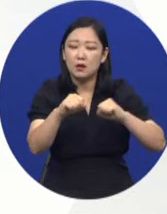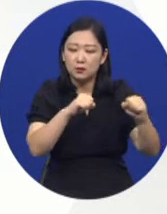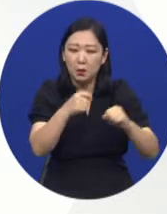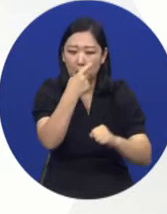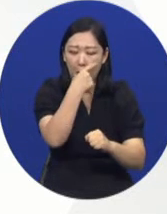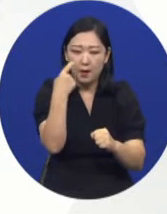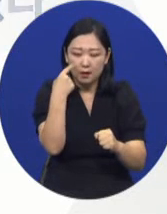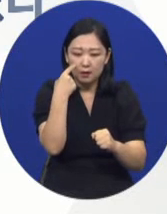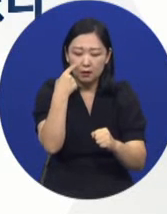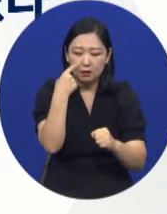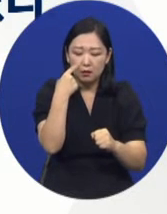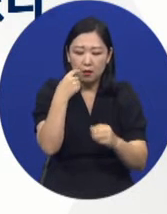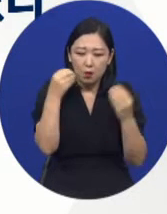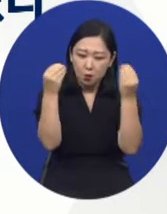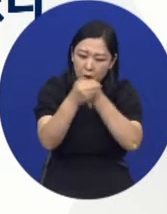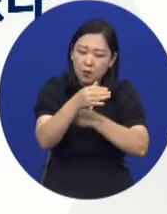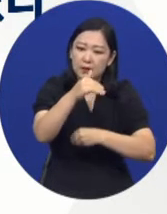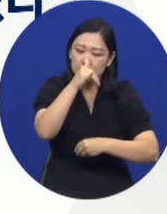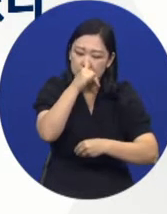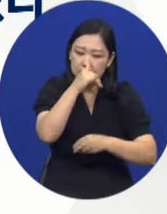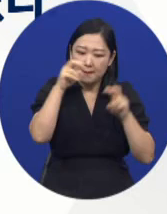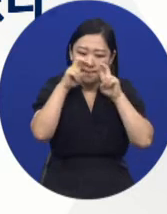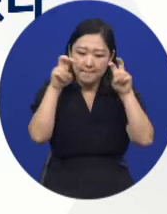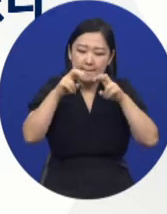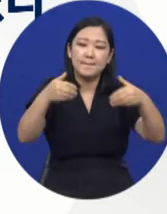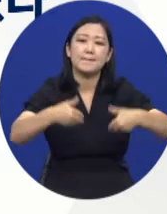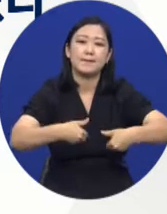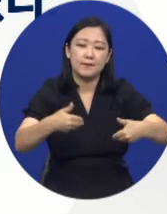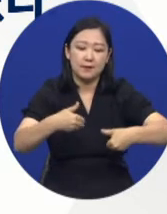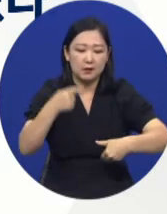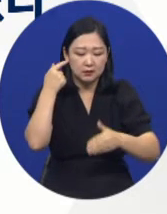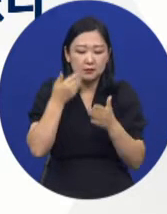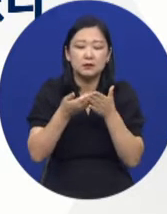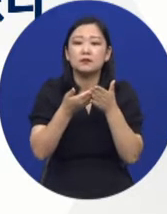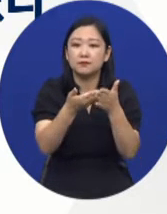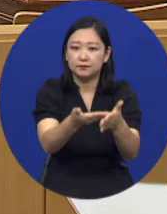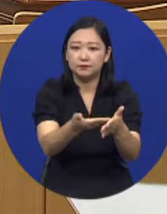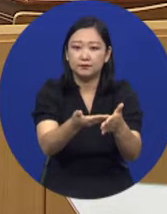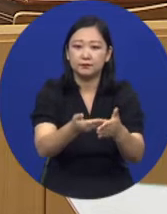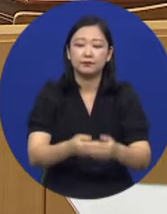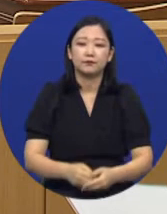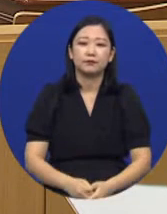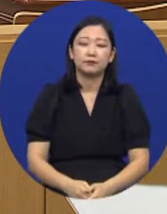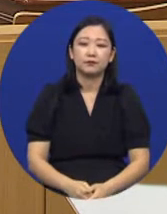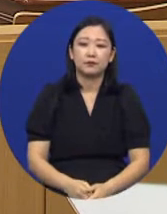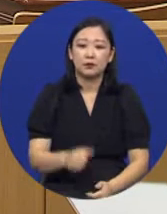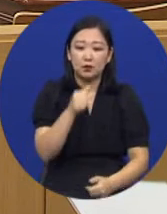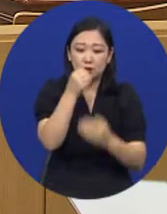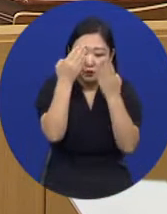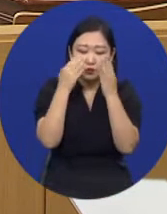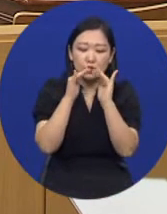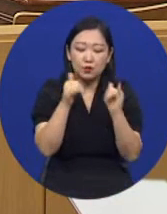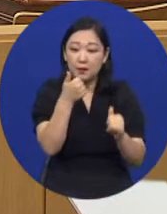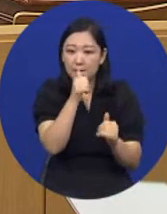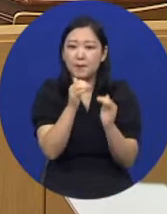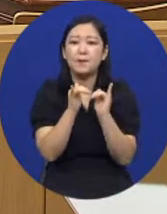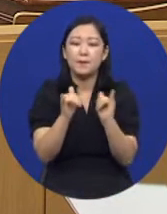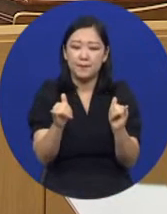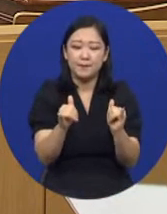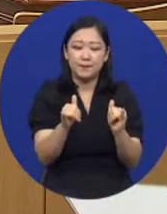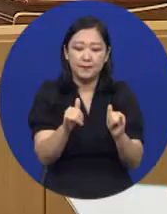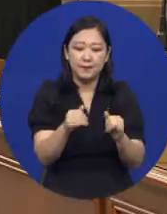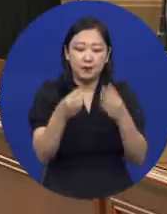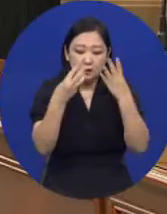희생자 결정에 오류가 없었는지 살펴봐야 한다는 의견서를 냈습니다. 수용인 변호인 측은